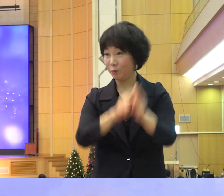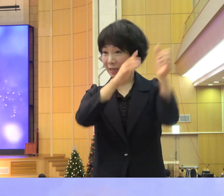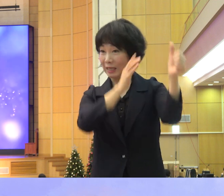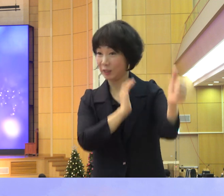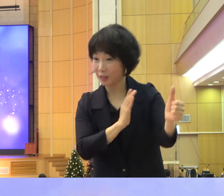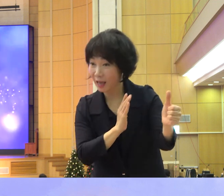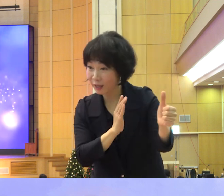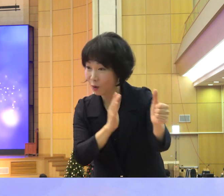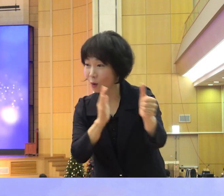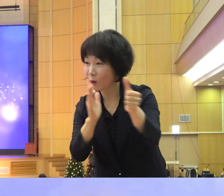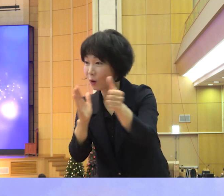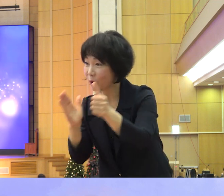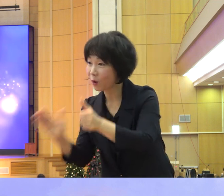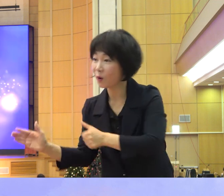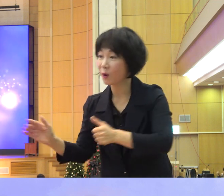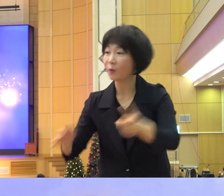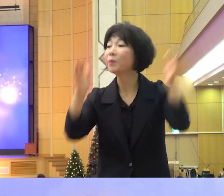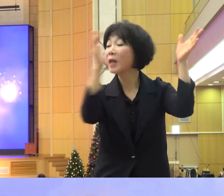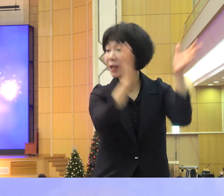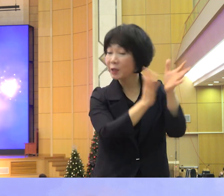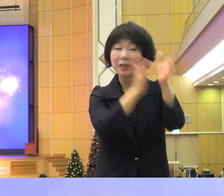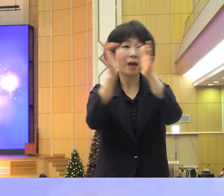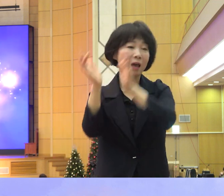예수 믿으세요.